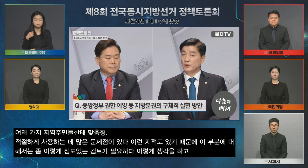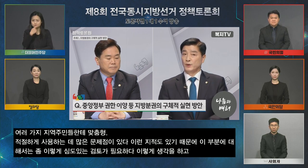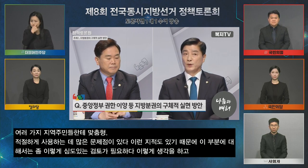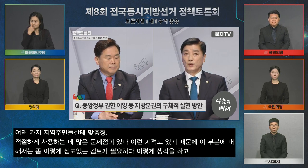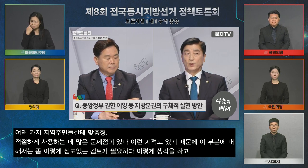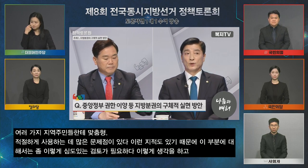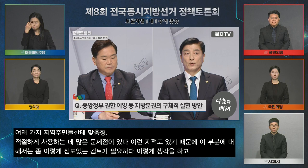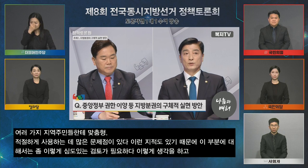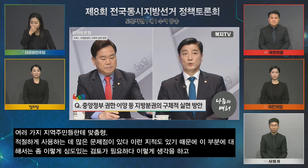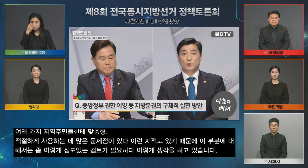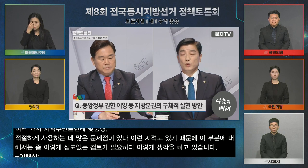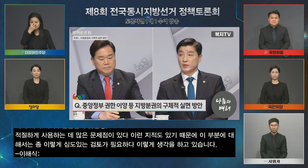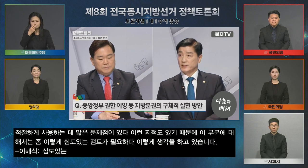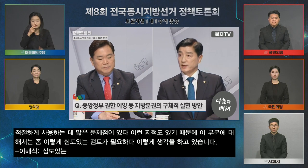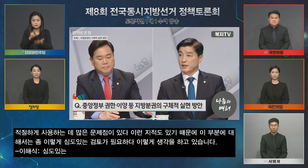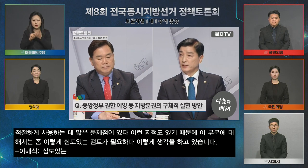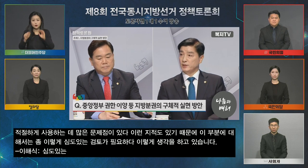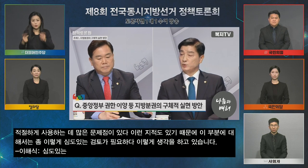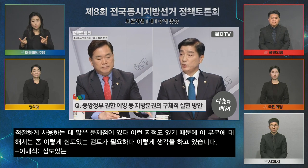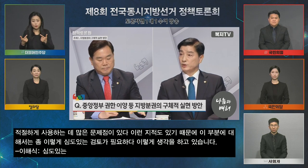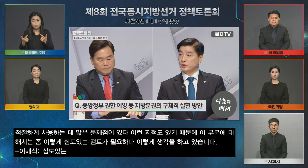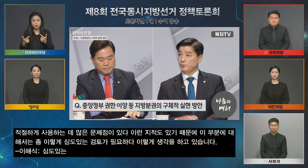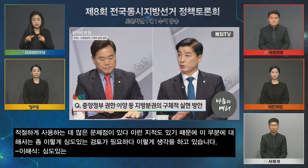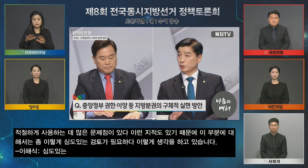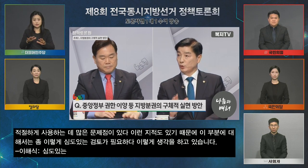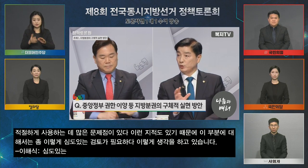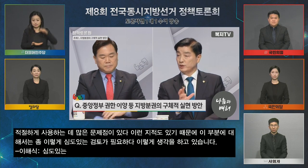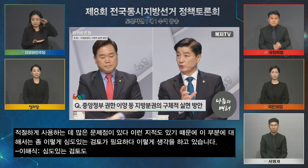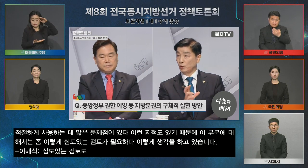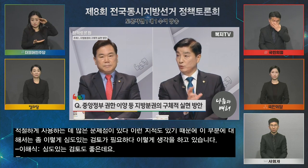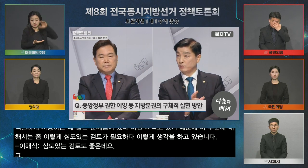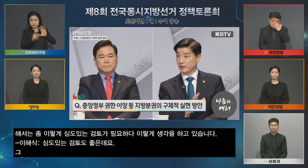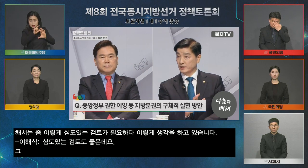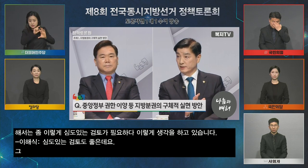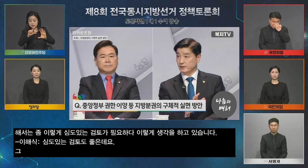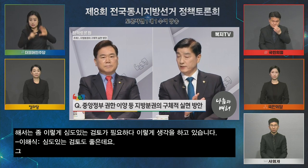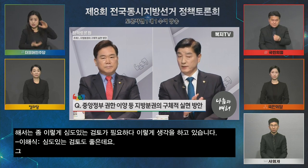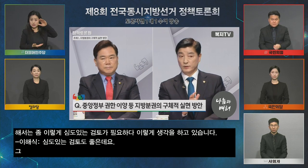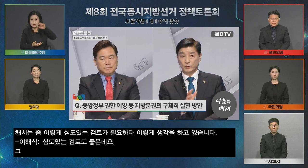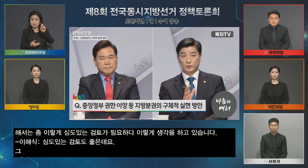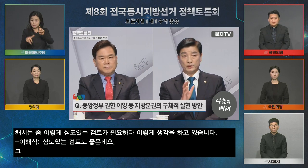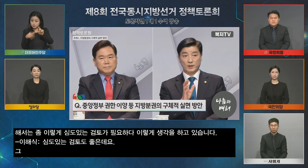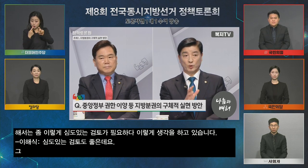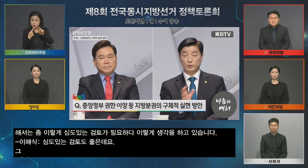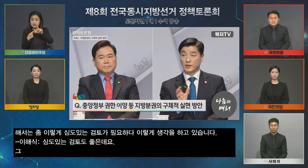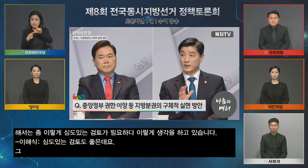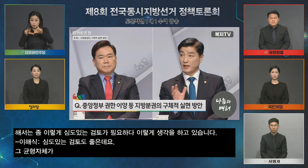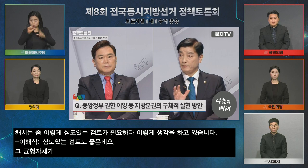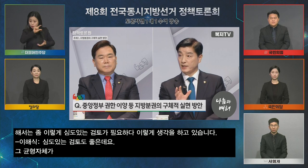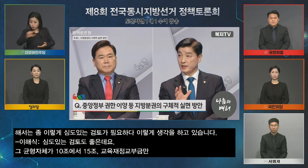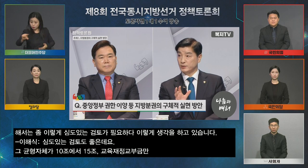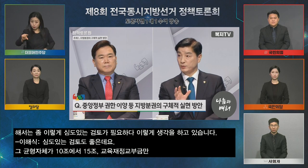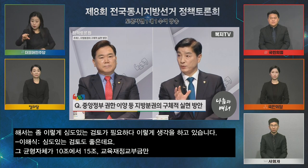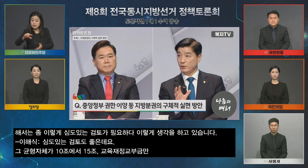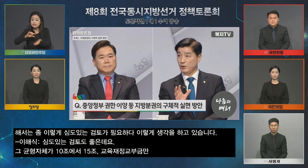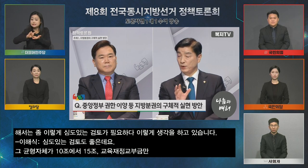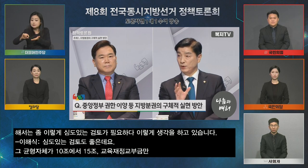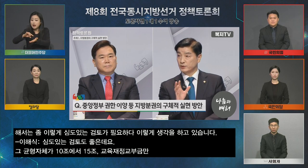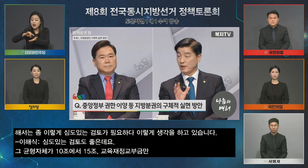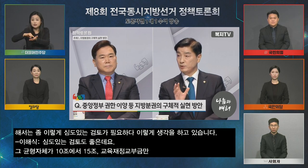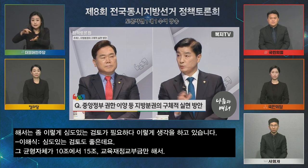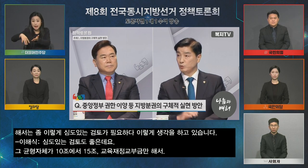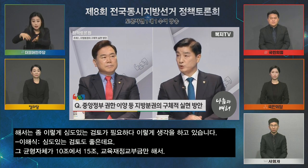좋은데요. 그 규모 자체가 10조에서 15조 교육재정교부금만 해서 그리고 지방교부세까지 합해가지고